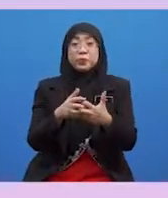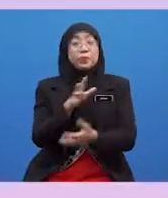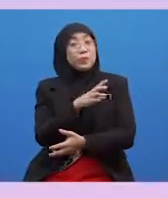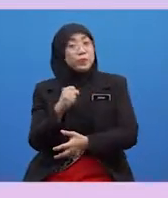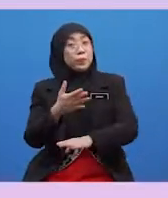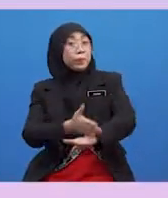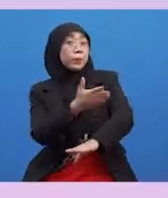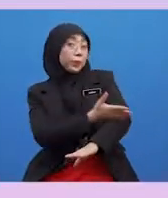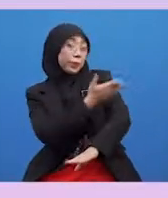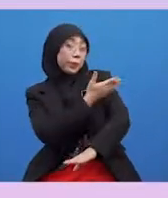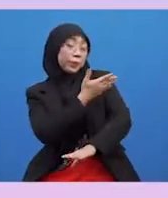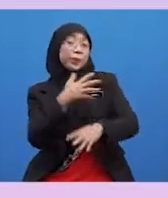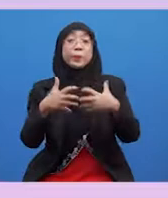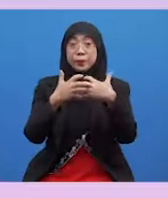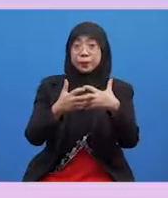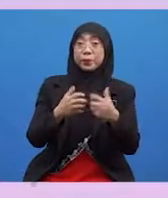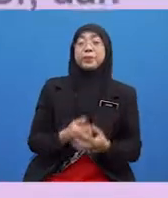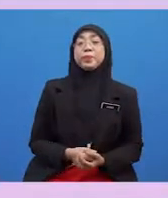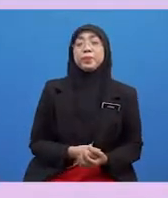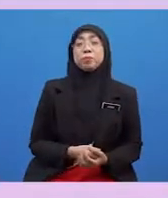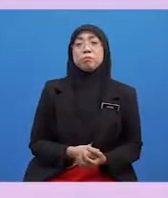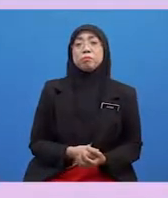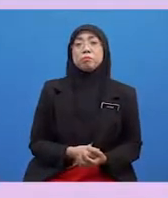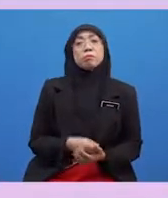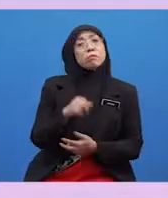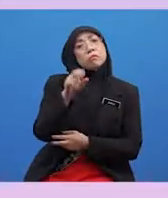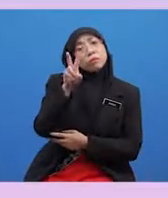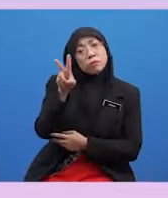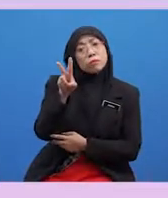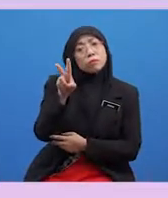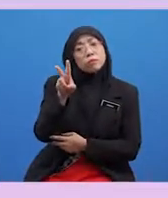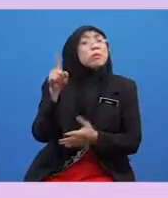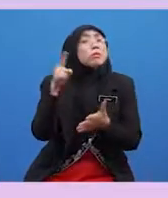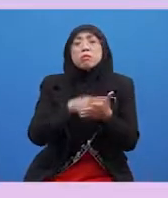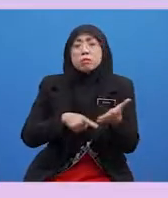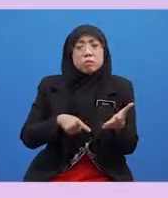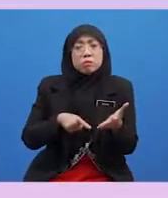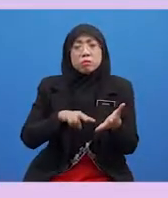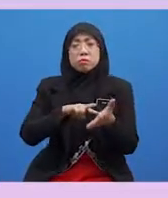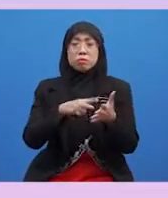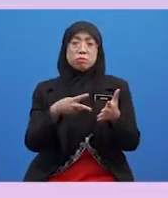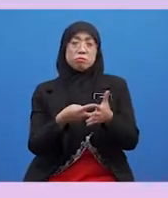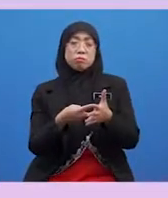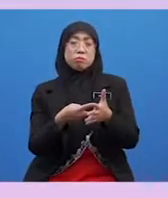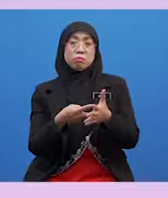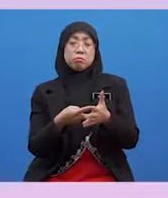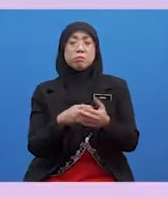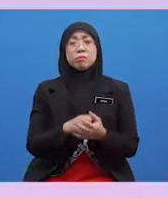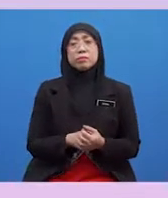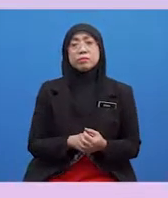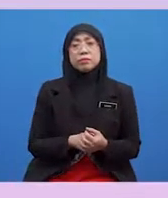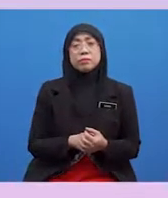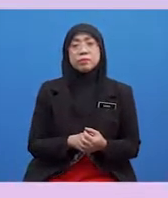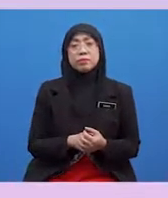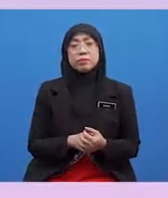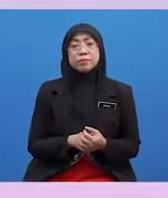motor. Yang kedua, mentakrifkan pembelajaran motor, kawalan motor dan perkembangan